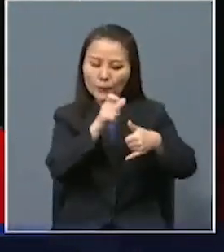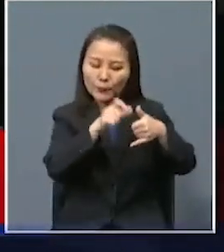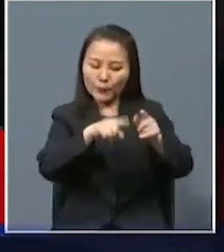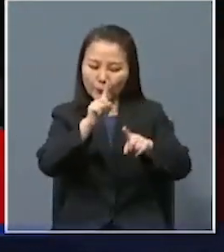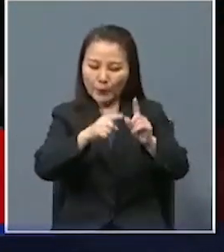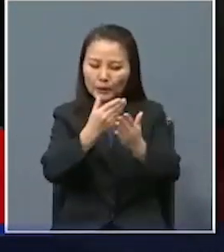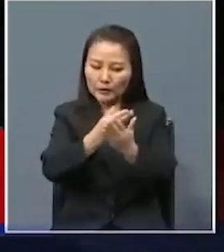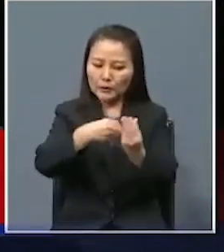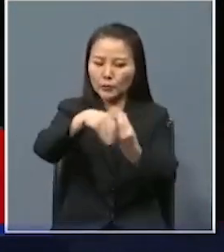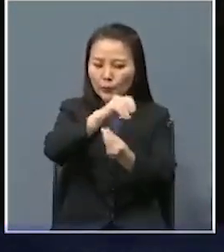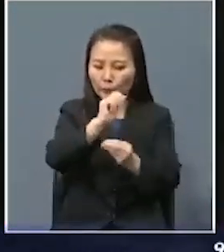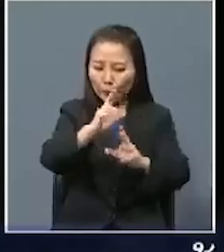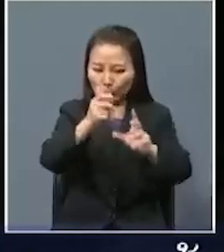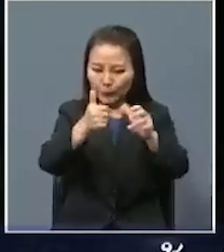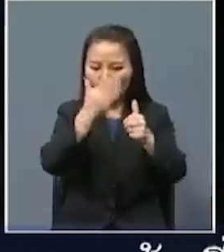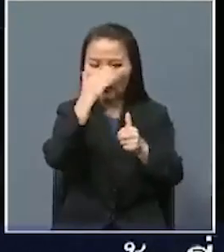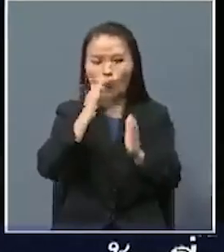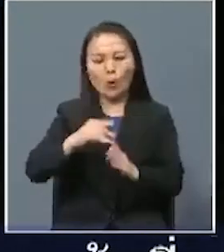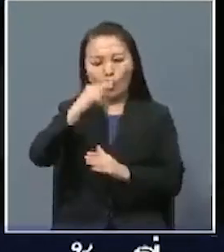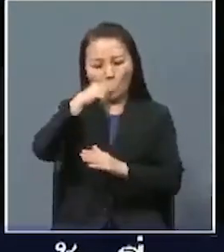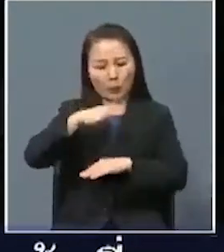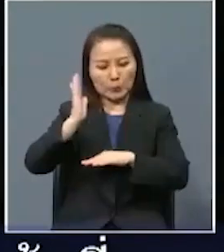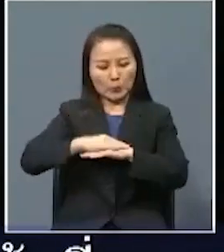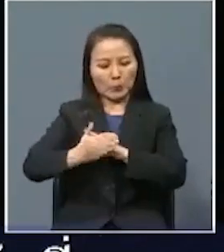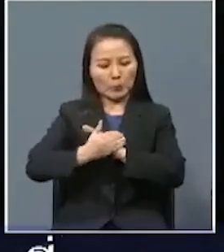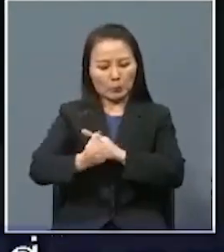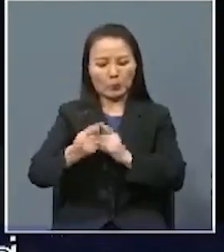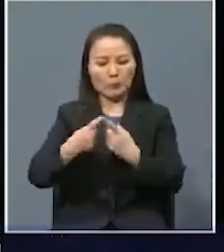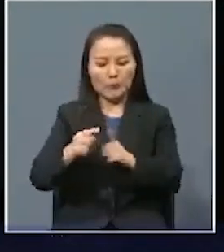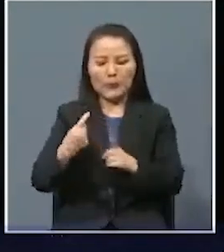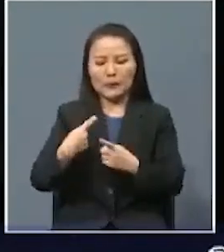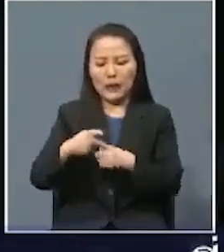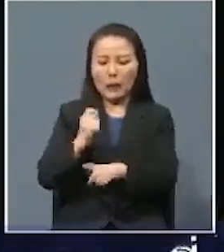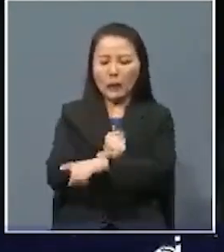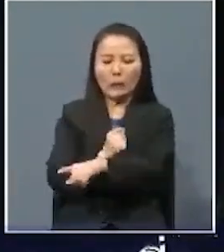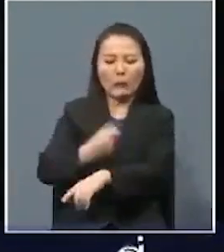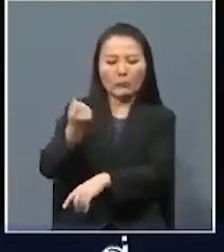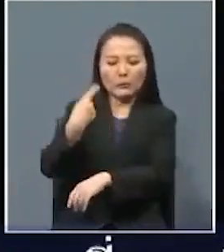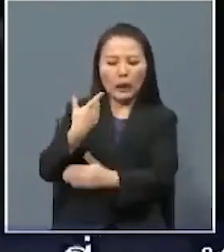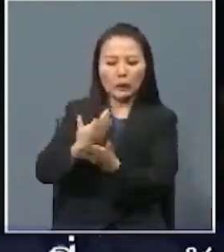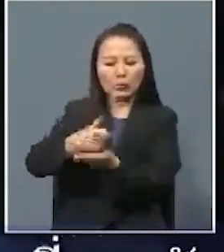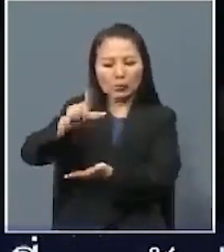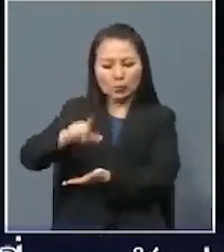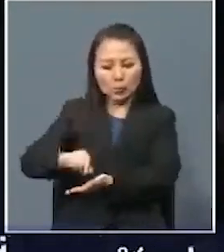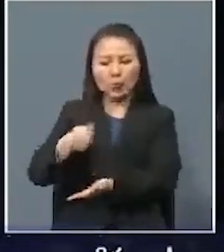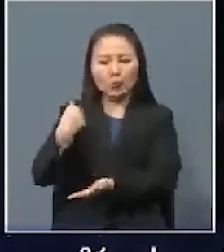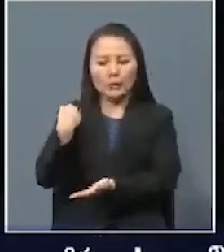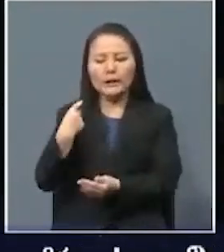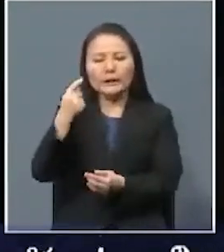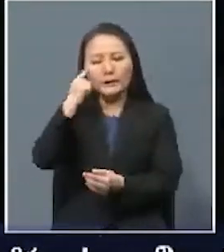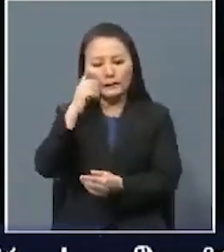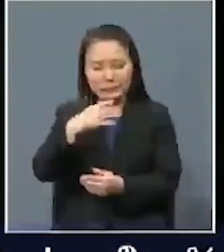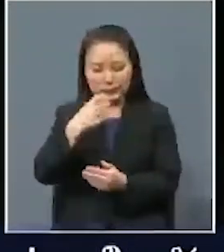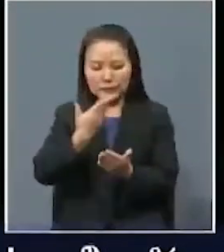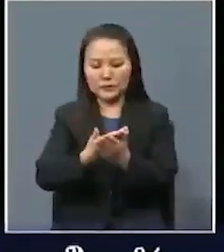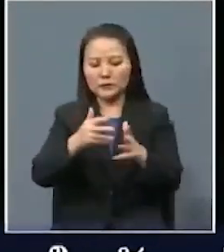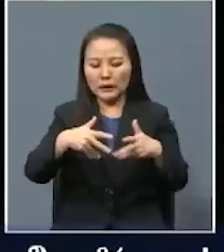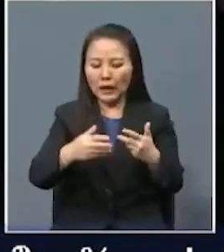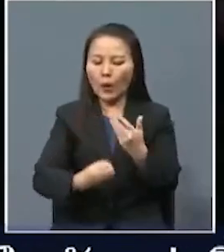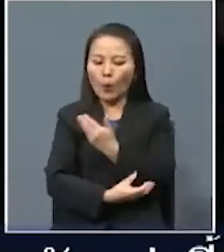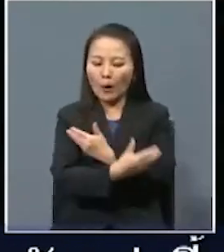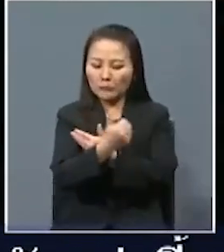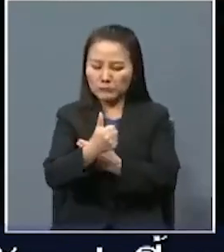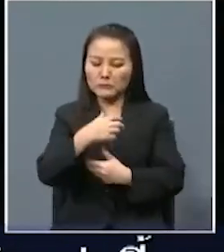ได้ดีขึ้นเพราะว่าคนไทยมีฝีมือแต่ว่าอาจจะถูกใช้งานแบบค่าจ้างขั้นต่ำทั้งๆที่ควรจะมีรายได้และมีโอกาสที่ดีกว่า